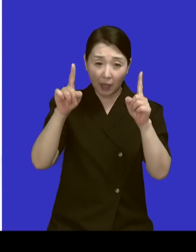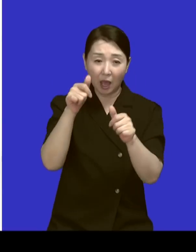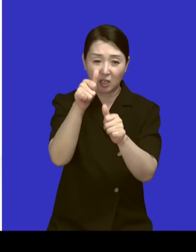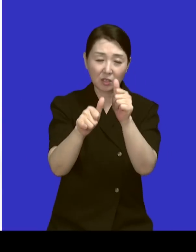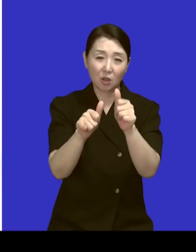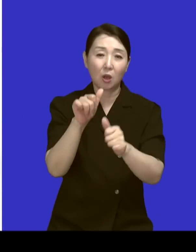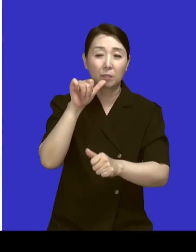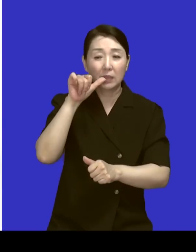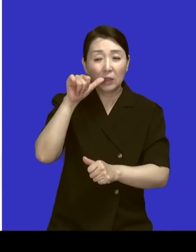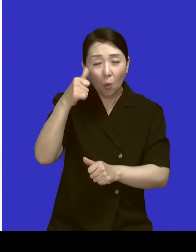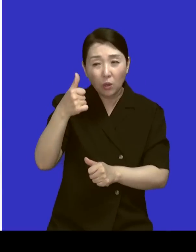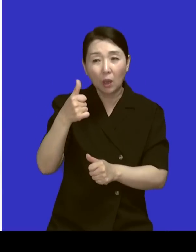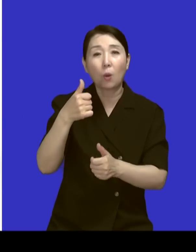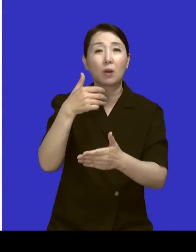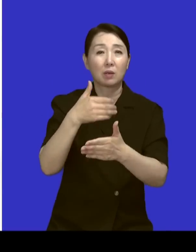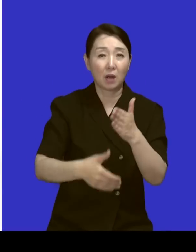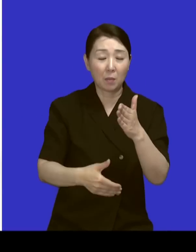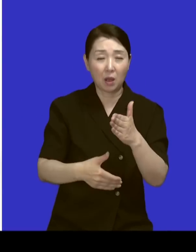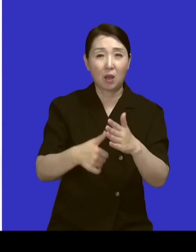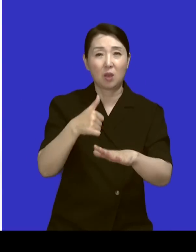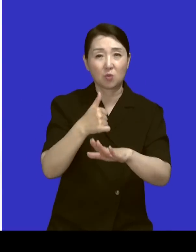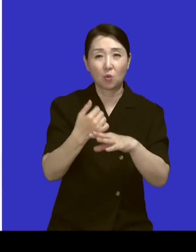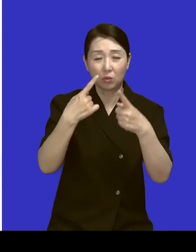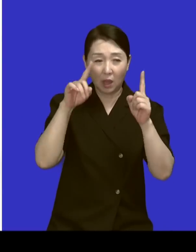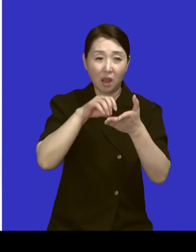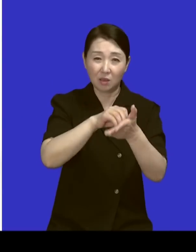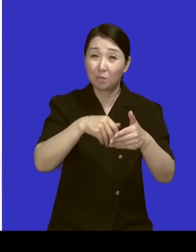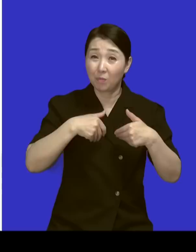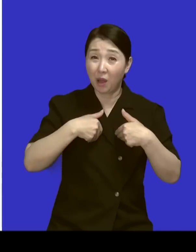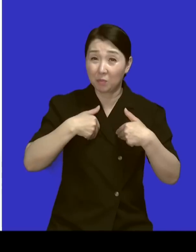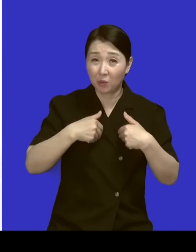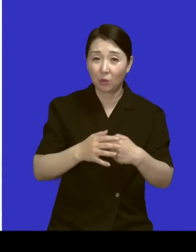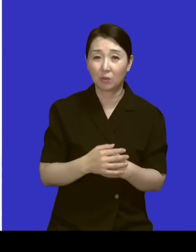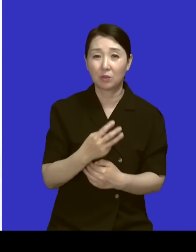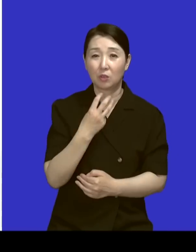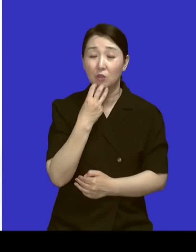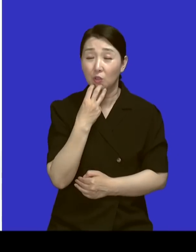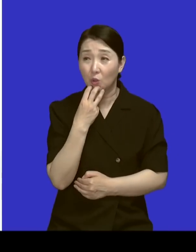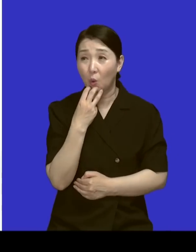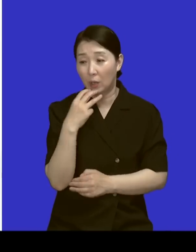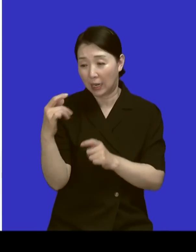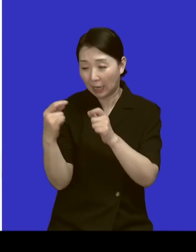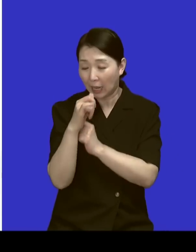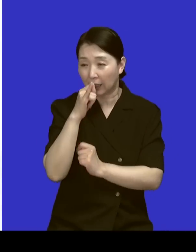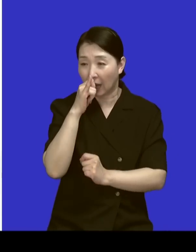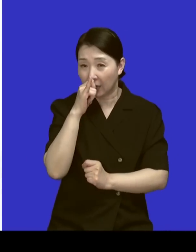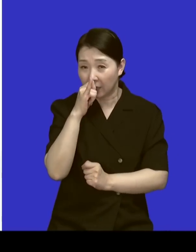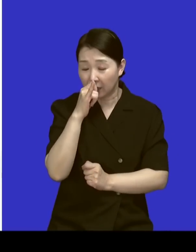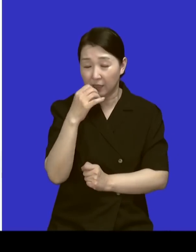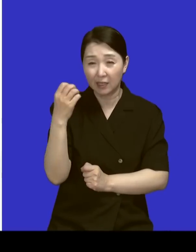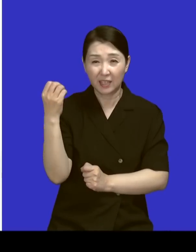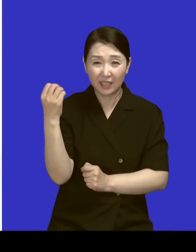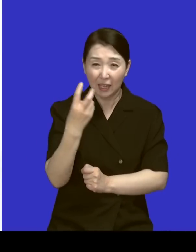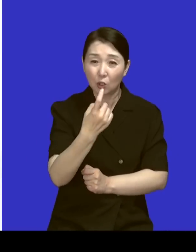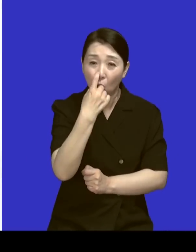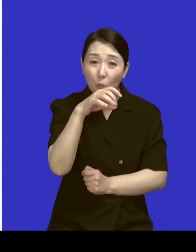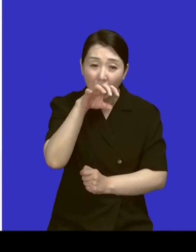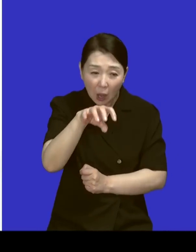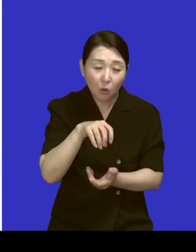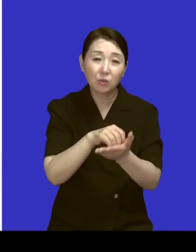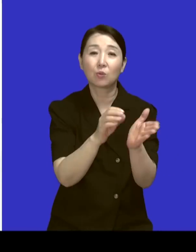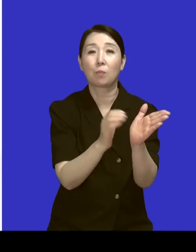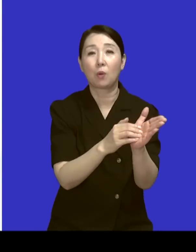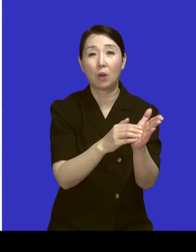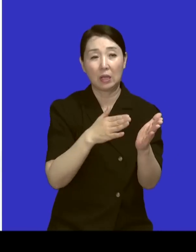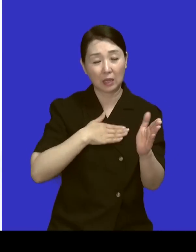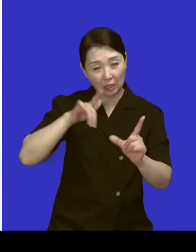네. 어쨌든 대학엔 가야 되잖아요. 공부를 해야 되고. 예. 그래서 서울에 있는 근처에 있는 재수 종합학원에 들어가서 예. 그때는